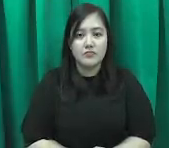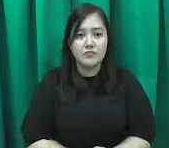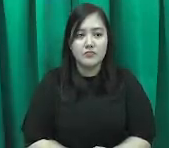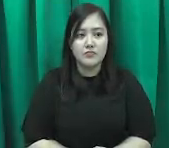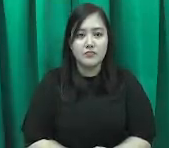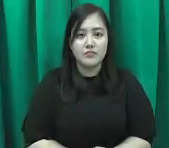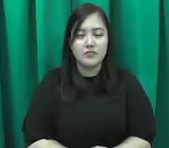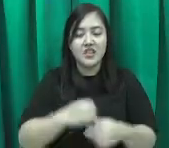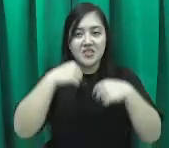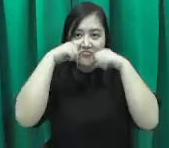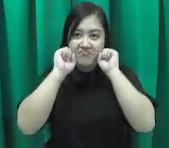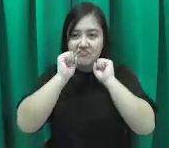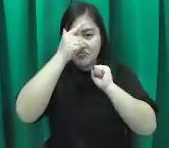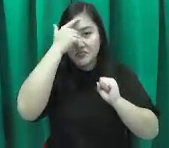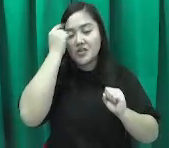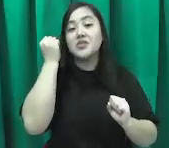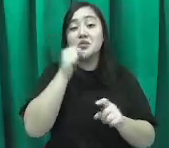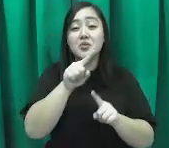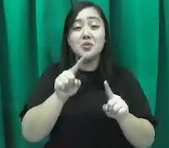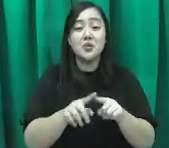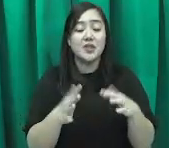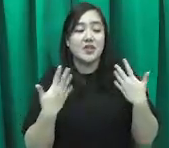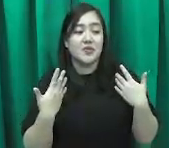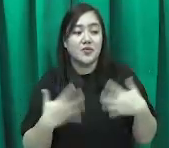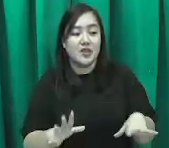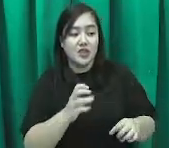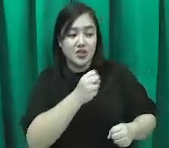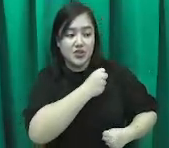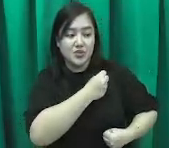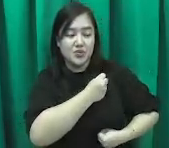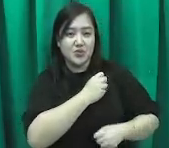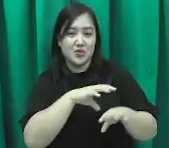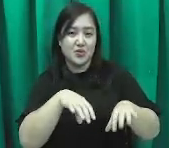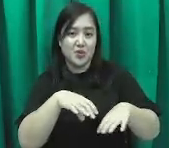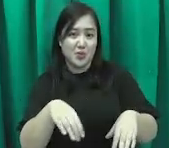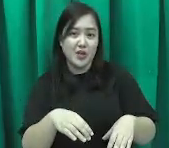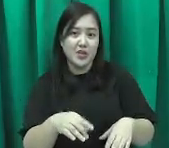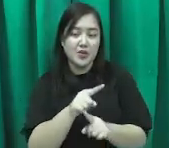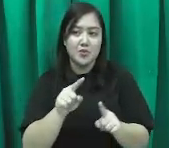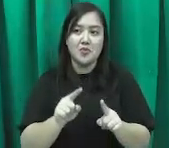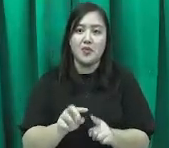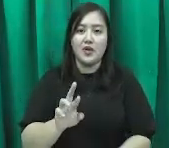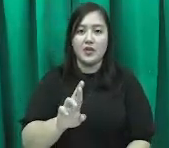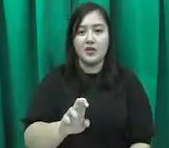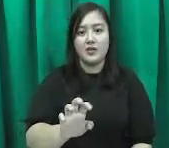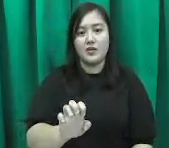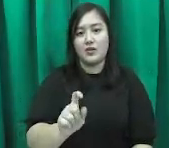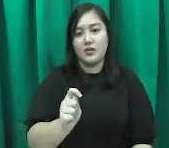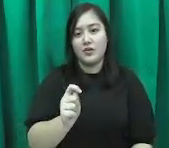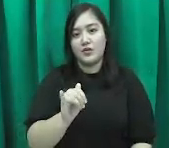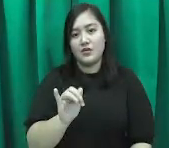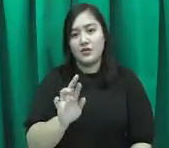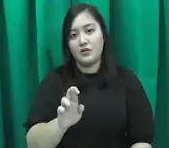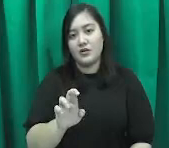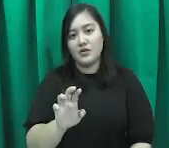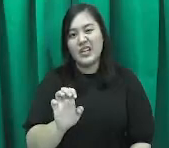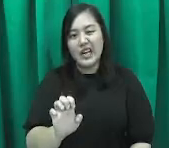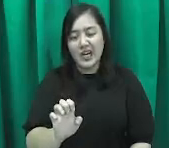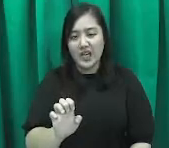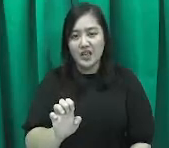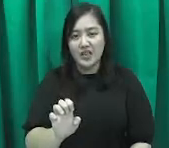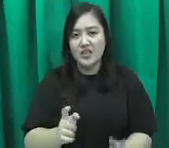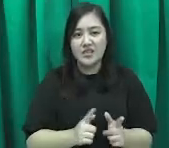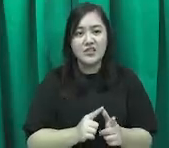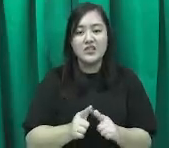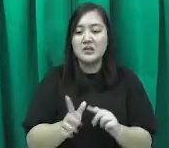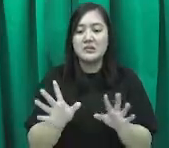po yung mga bagay na tinitingnan natin, babantayan natin. Kasi alam mo, yung servisyo, ano, temporary lang yan. Yeah. Yes. Pagkatapos ng servisyo